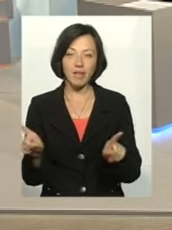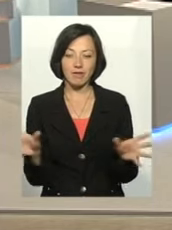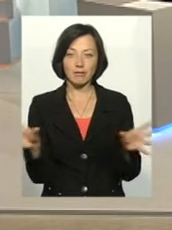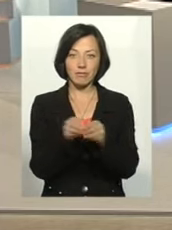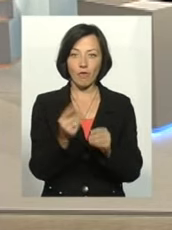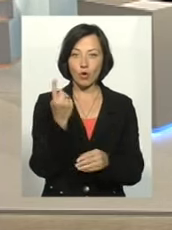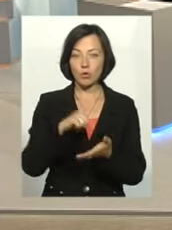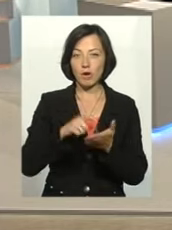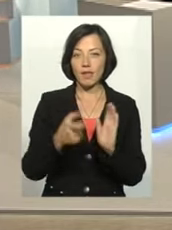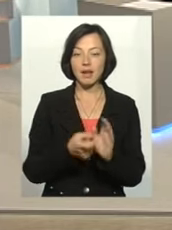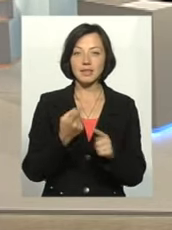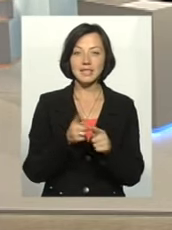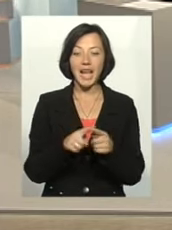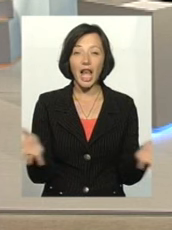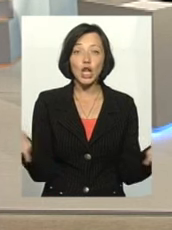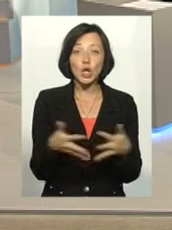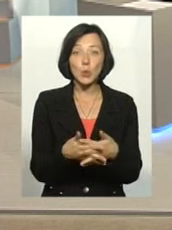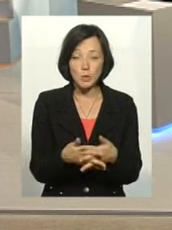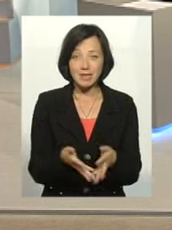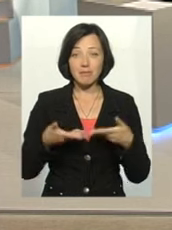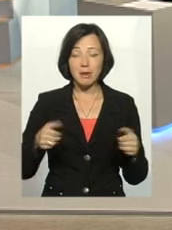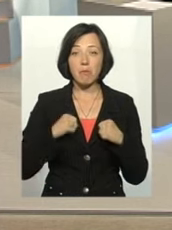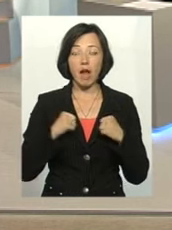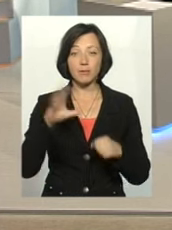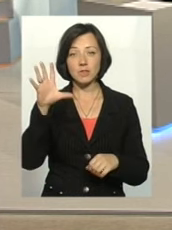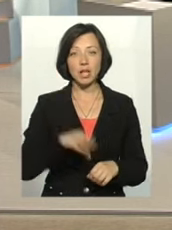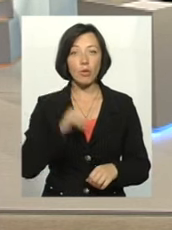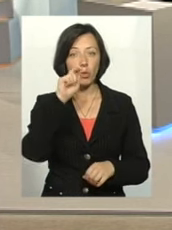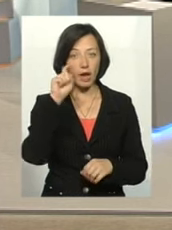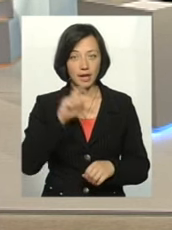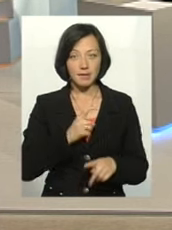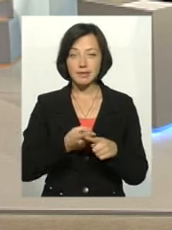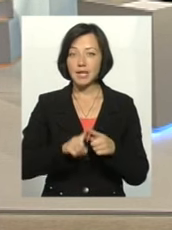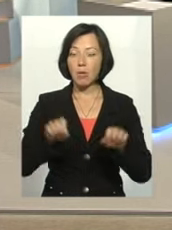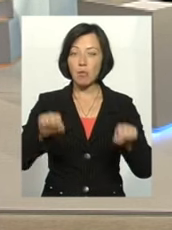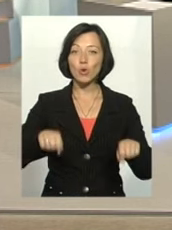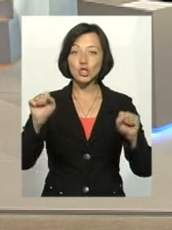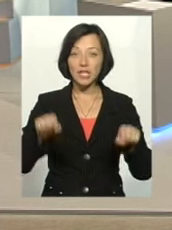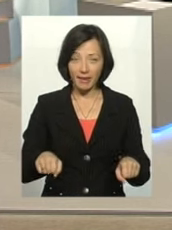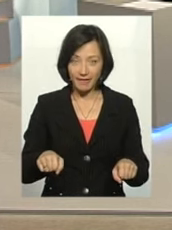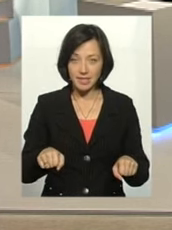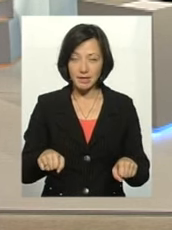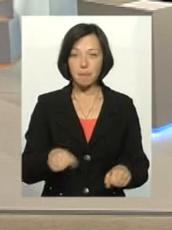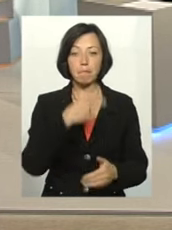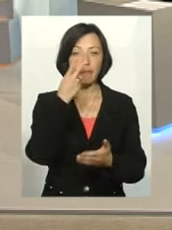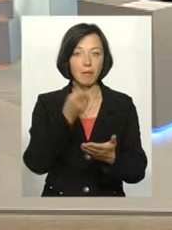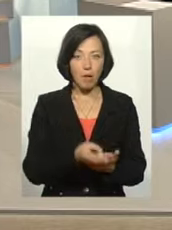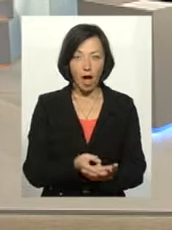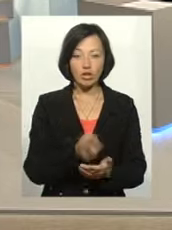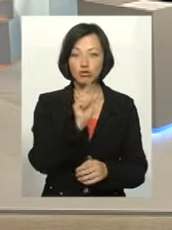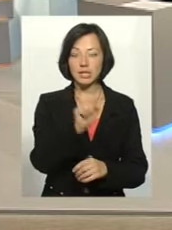одному класі. Ось ця інклюзія, до якої ми прагнемо всією Україною, ось ця можливість, тобто бачити